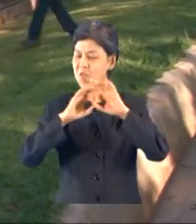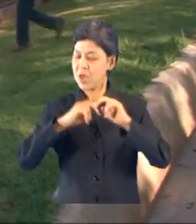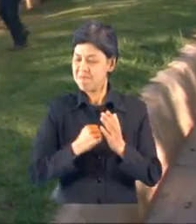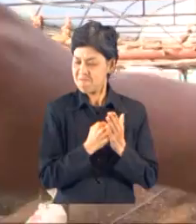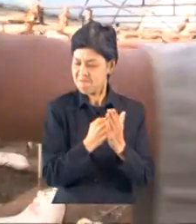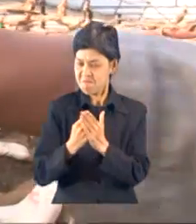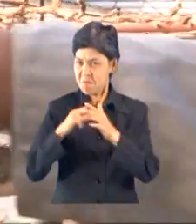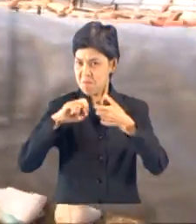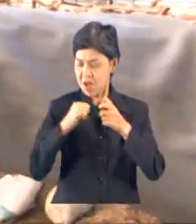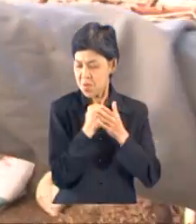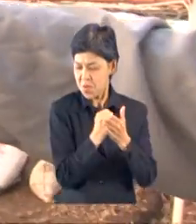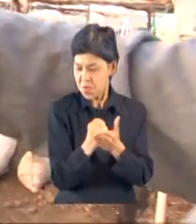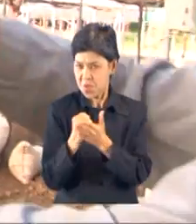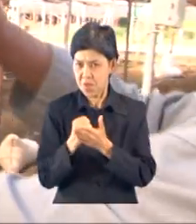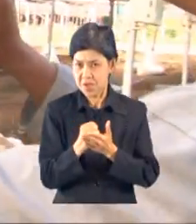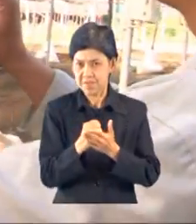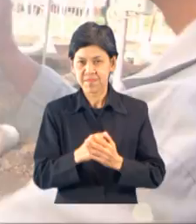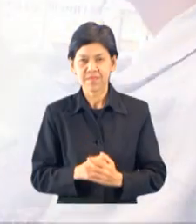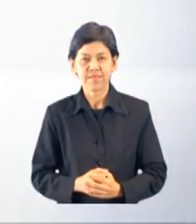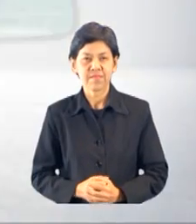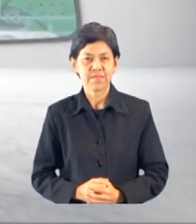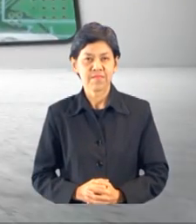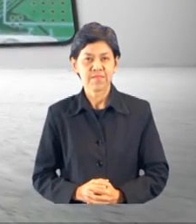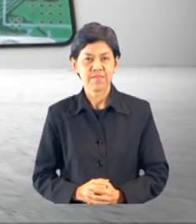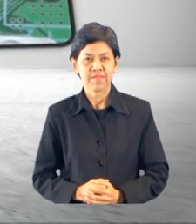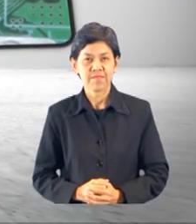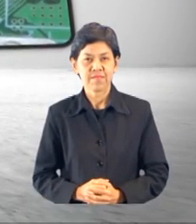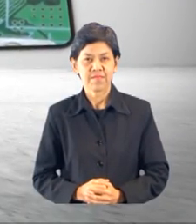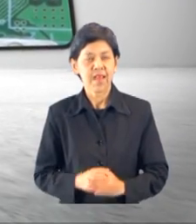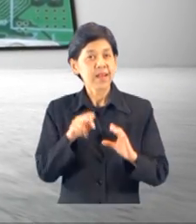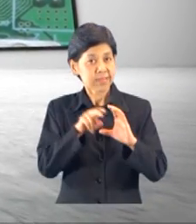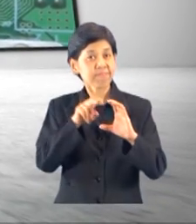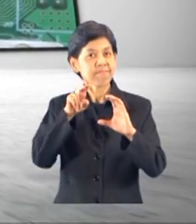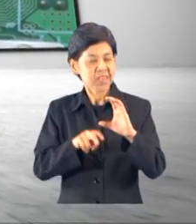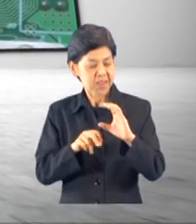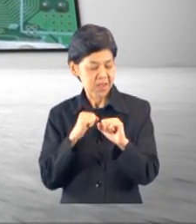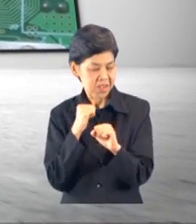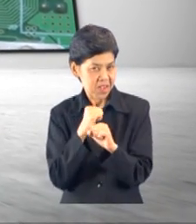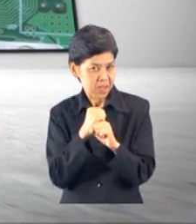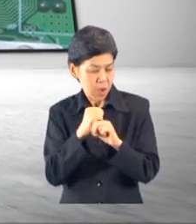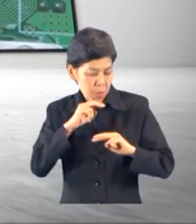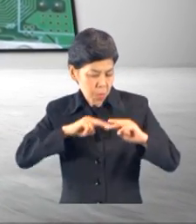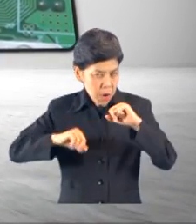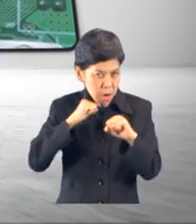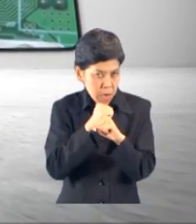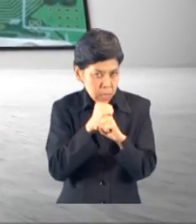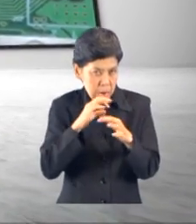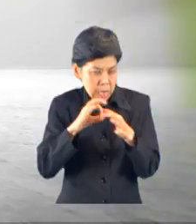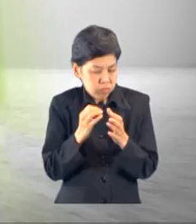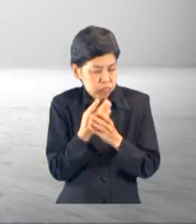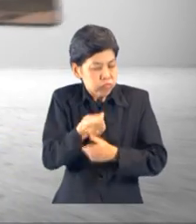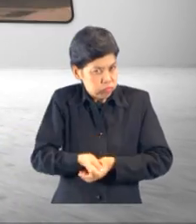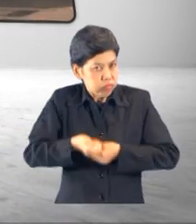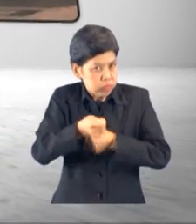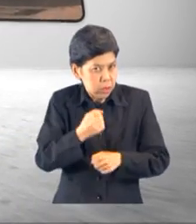ที่เข้ามาช่วยแก้ไขปัญหานี้ NECTECHได้พัฒนาระบบตรวจวัดเพื่อการทำเกษตร